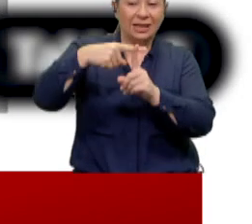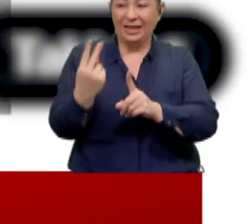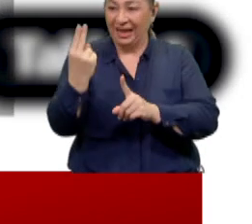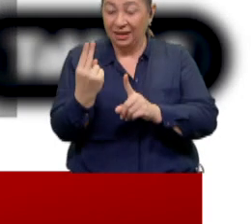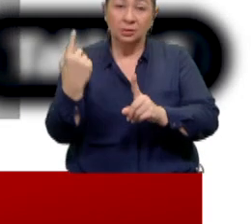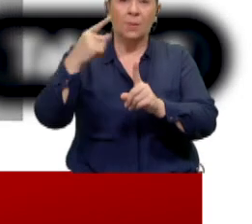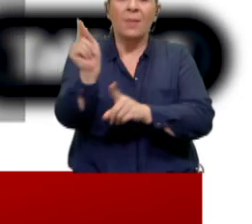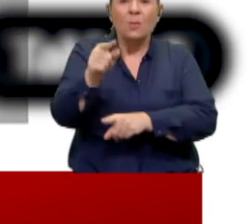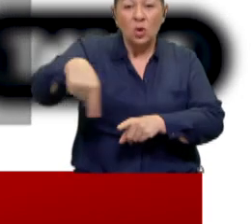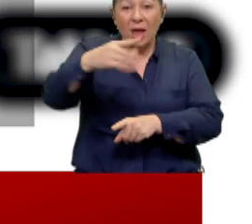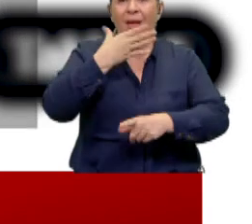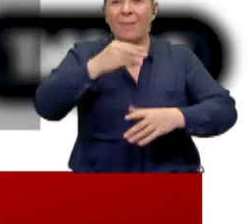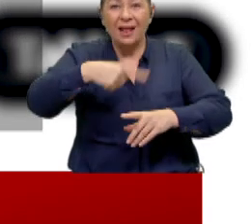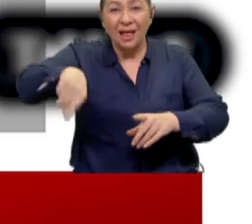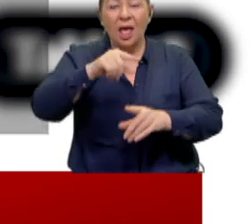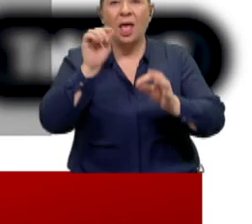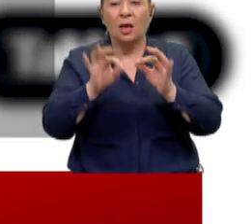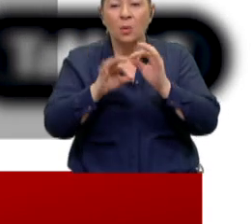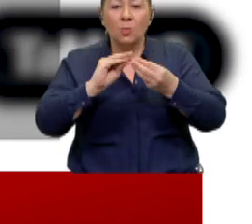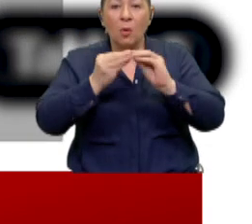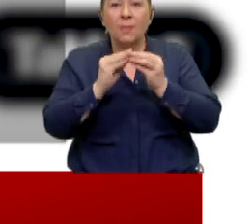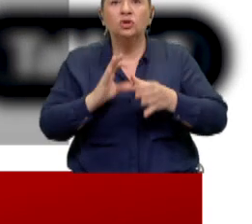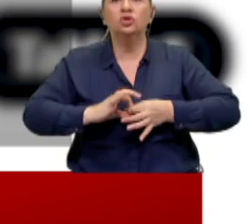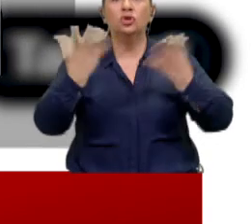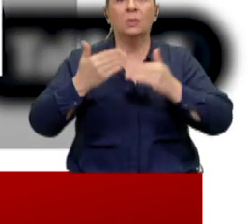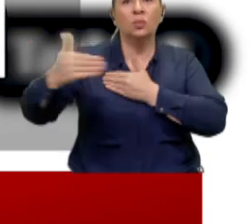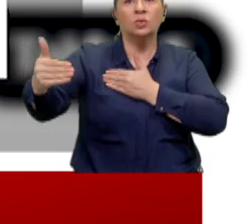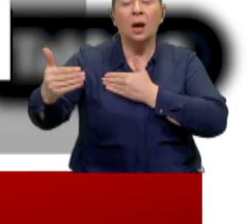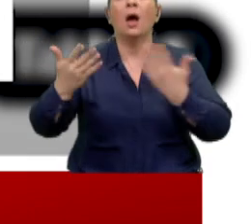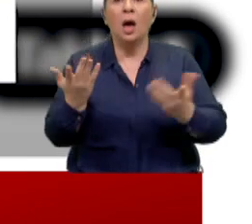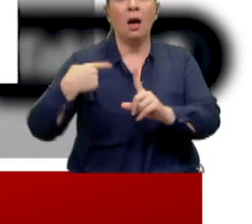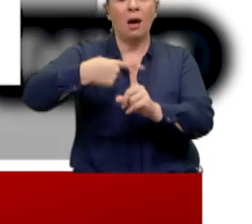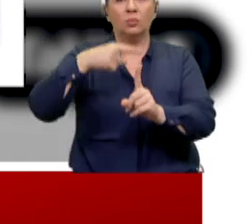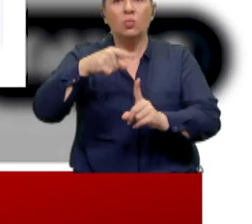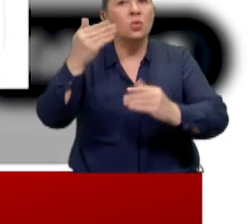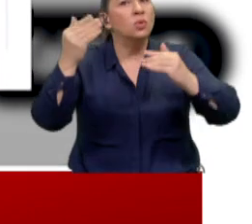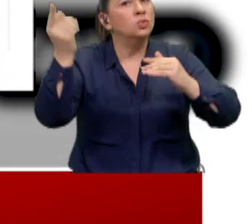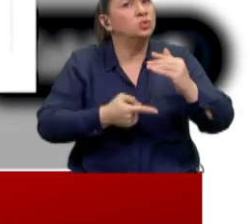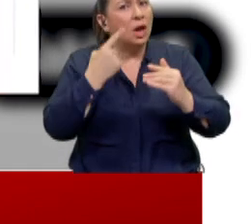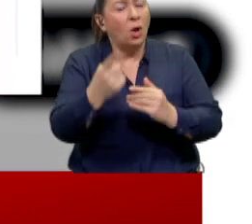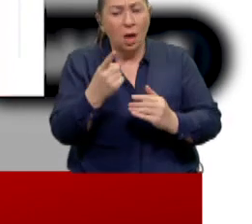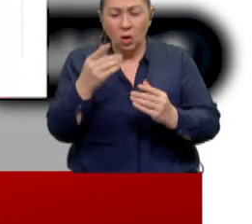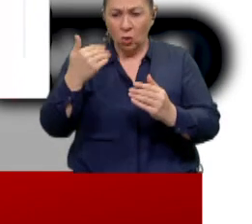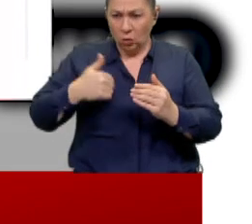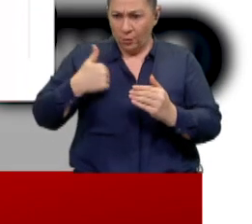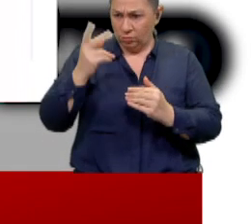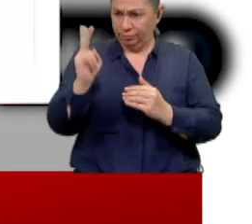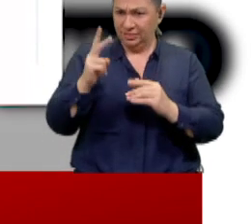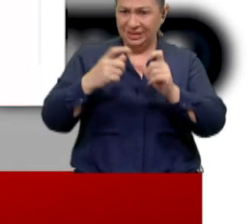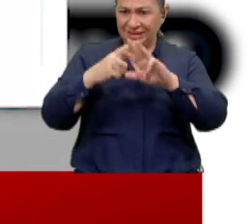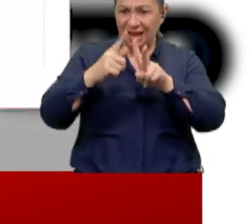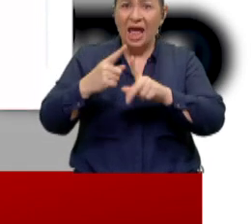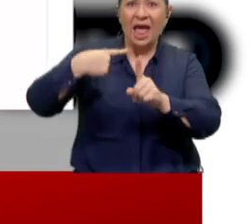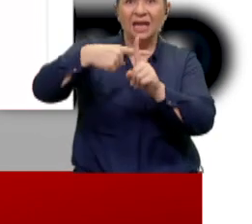zam memurlarımızın ve emeklilerimizin ekonomik sorunlarını çözmekten uzaktır. Ayrıca bu oranlar Türkiye Kamusen'in ek zam talebini